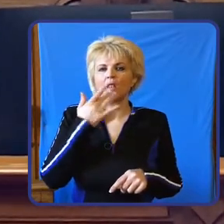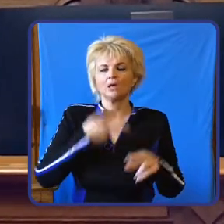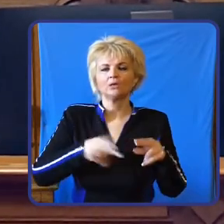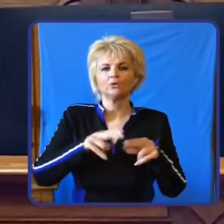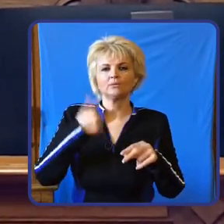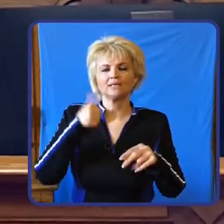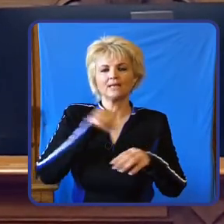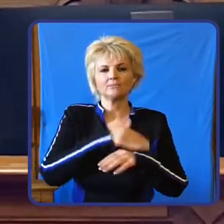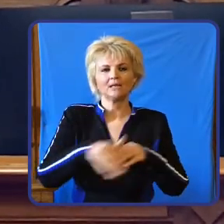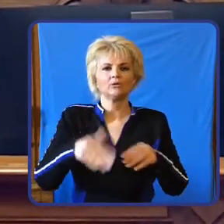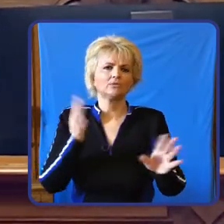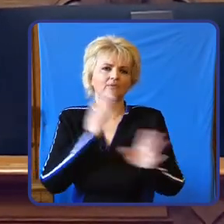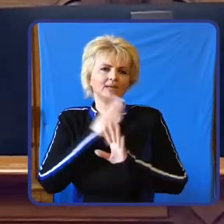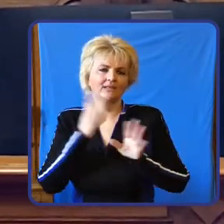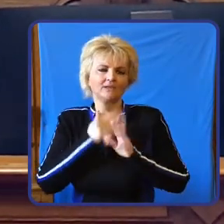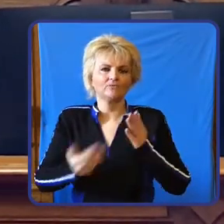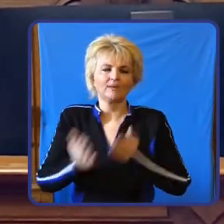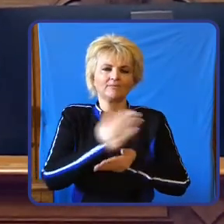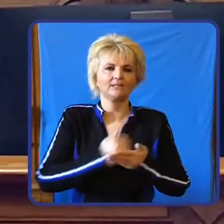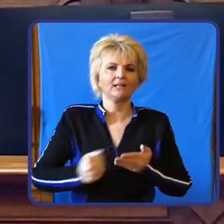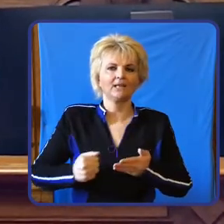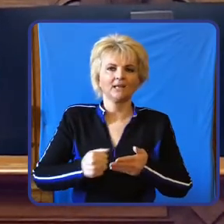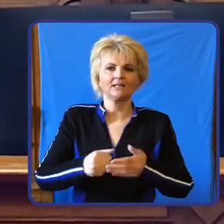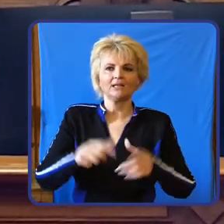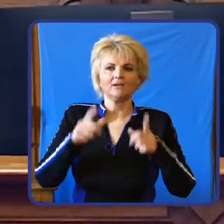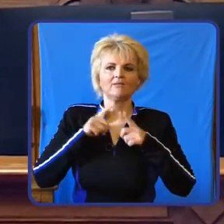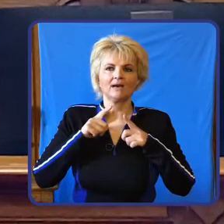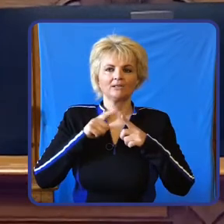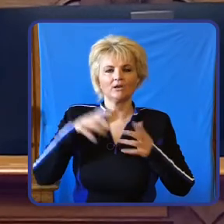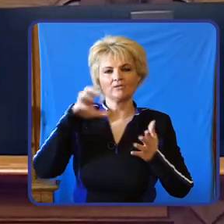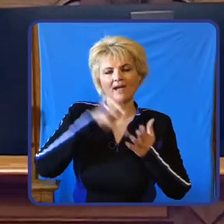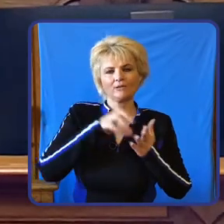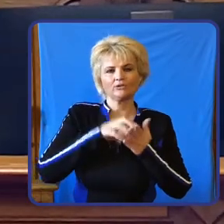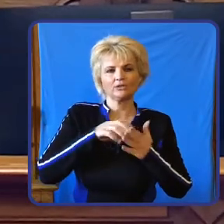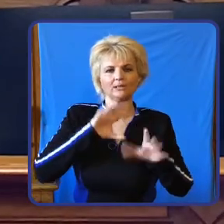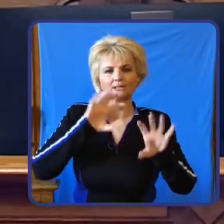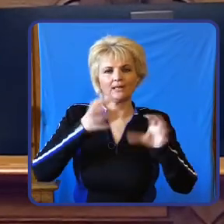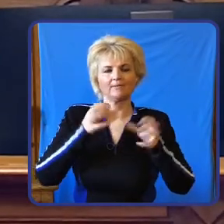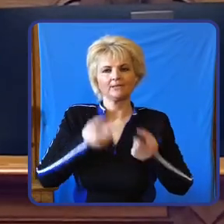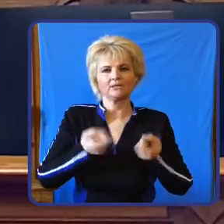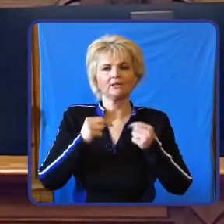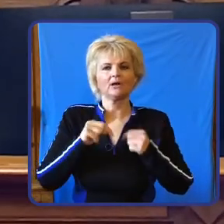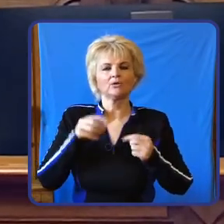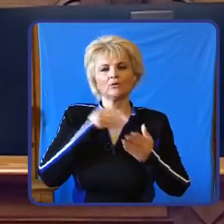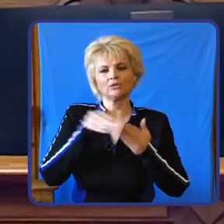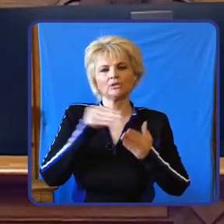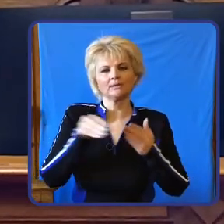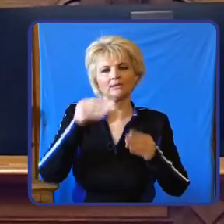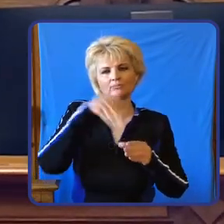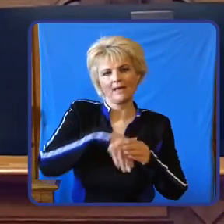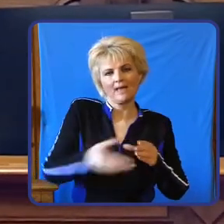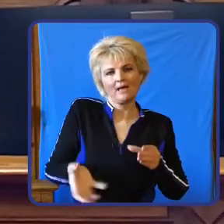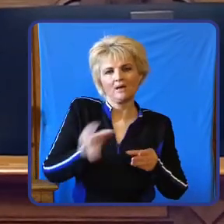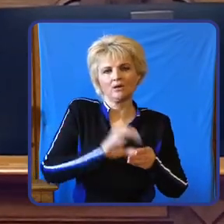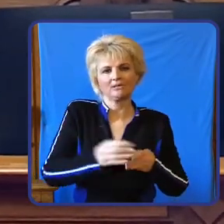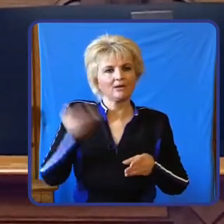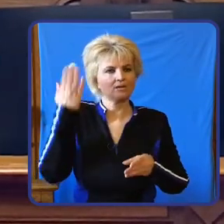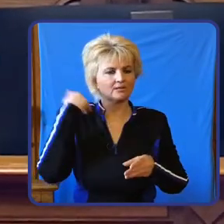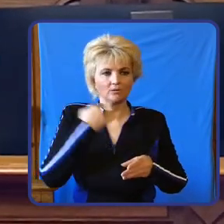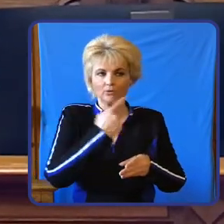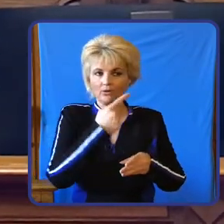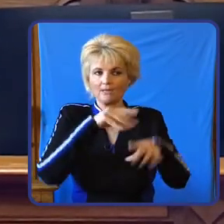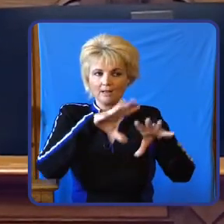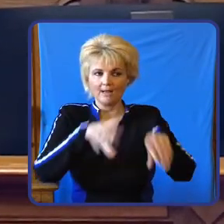fiktív bevételeket vártak a városi televíziótól, akinek nem is volt pénze meg bevétele, de a költségvetésbe betették például annak idején az önök